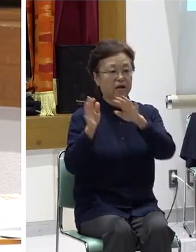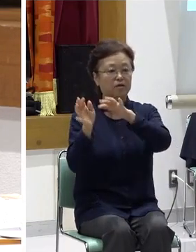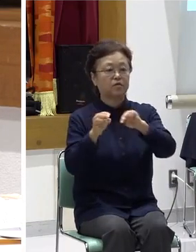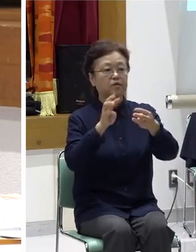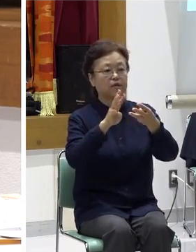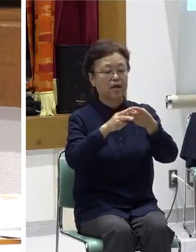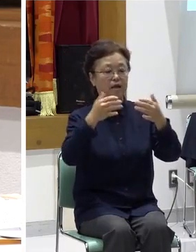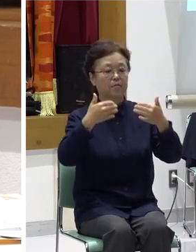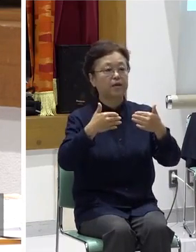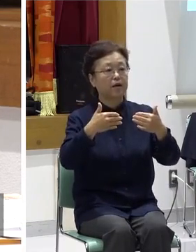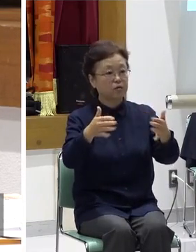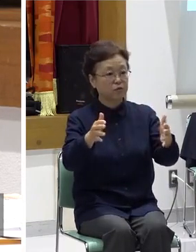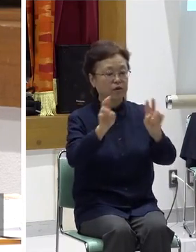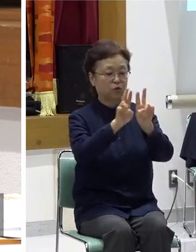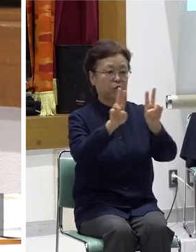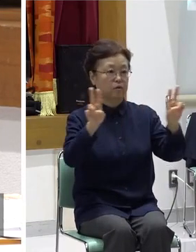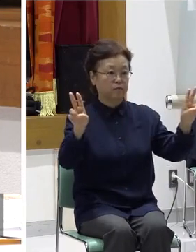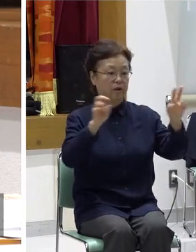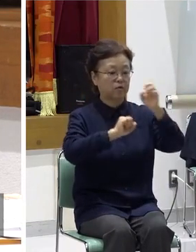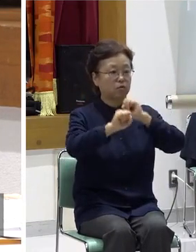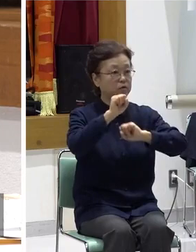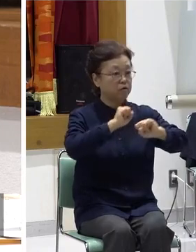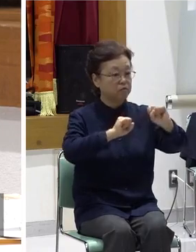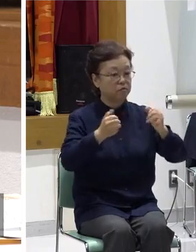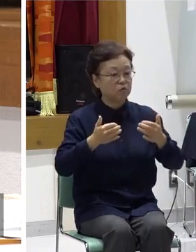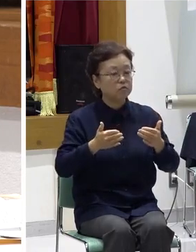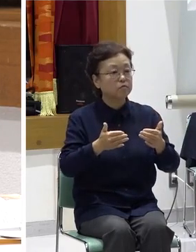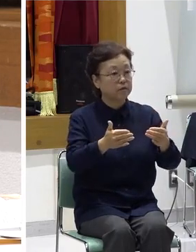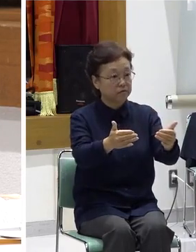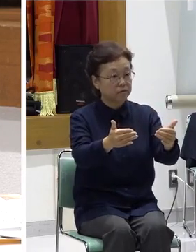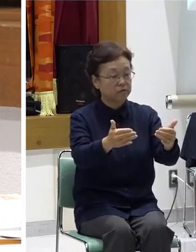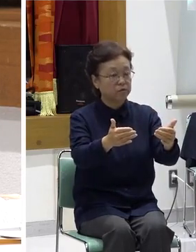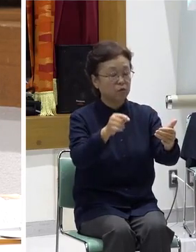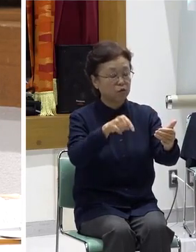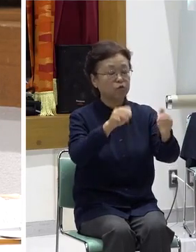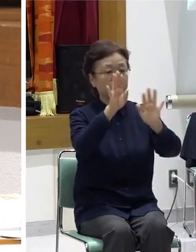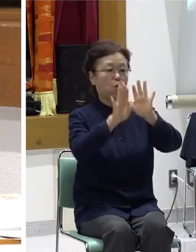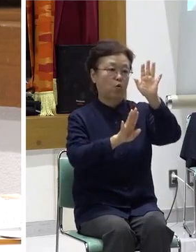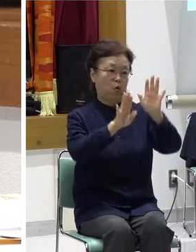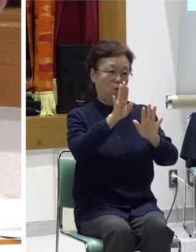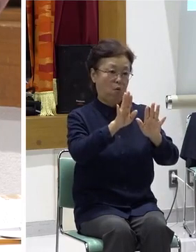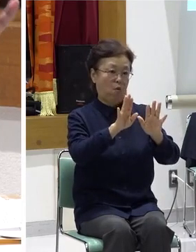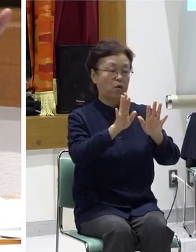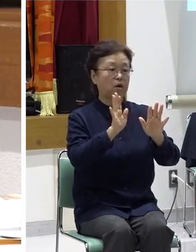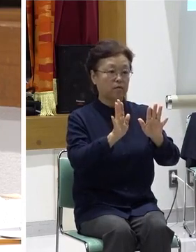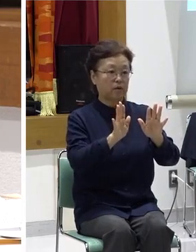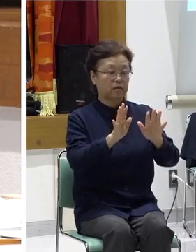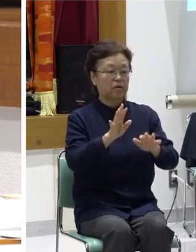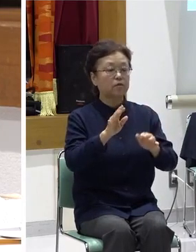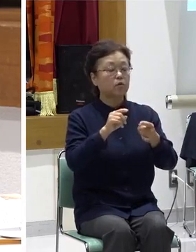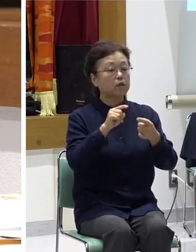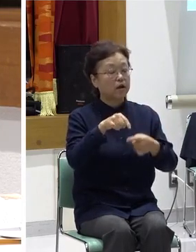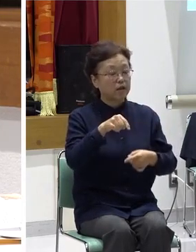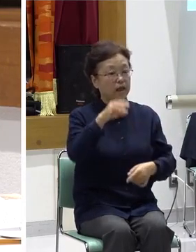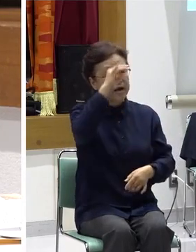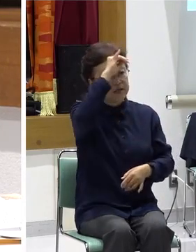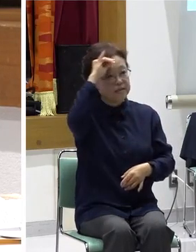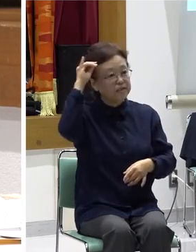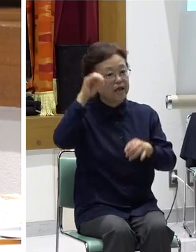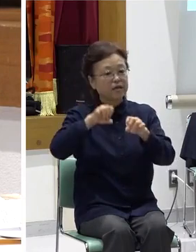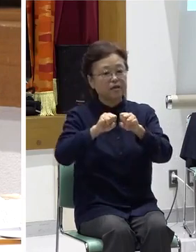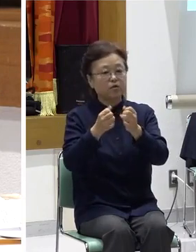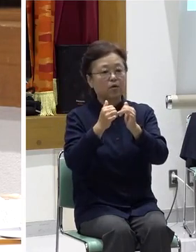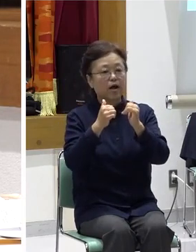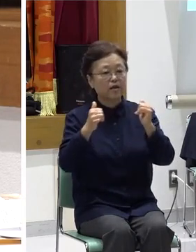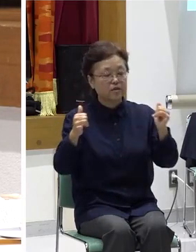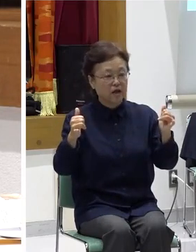ユニバーサルデザインということで取り組みをさらに進めていこうという状況にあるわけですが、知的障害者の分野からね、こう